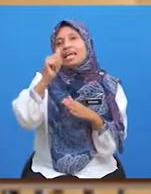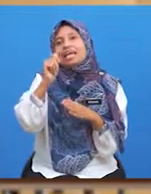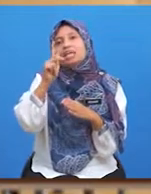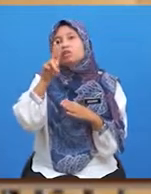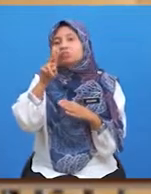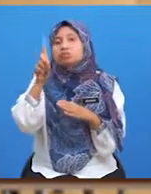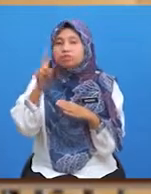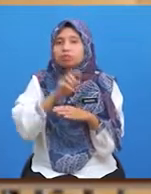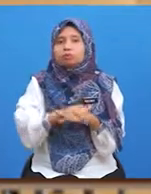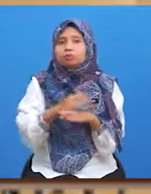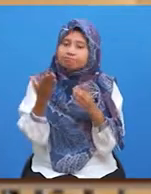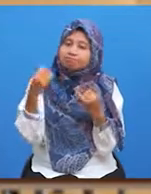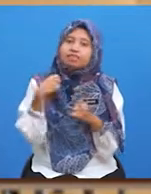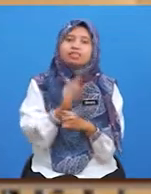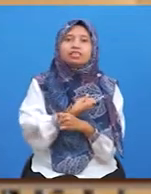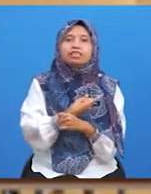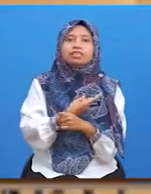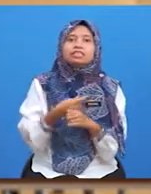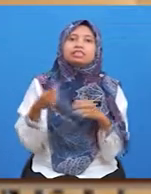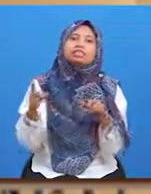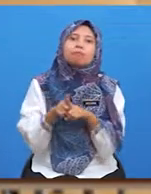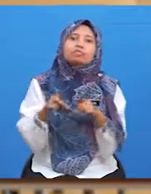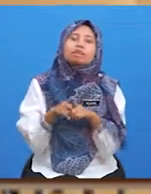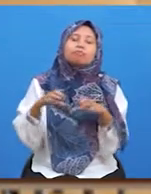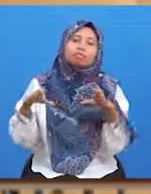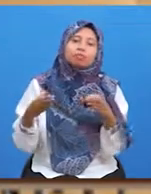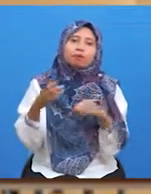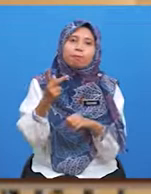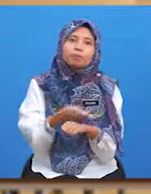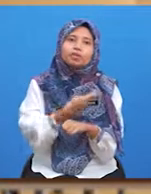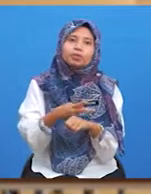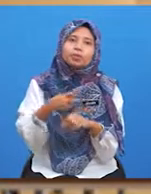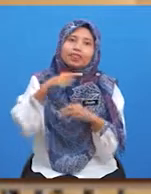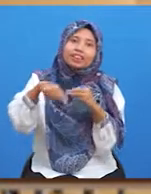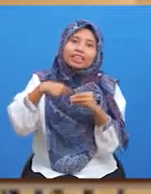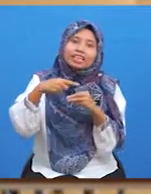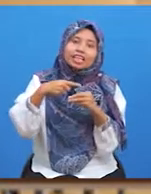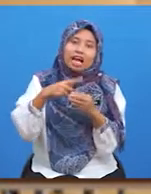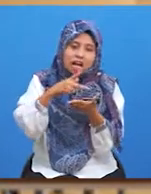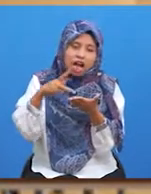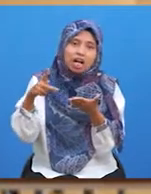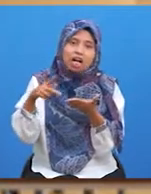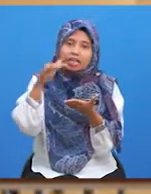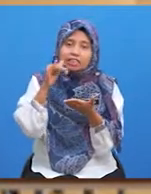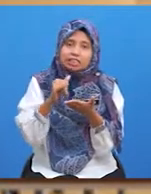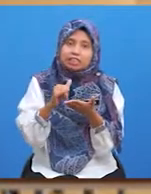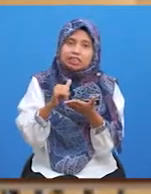PAK 21. Mari sama-sama kita cuba cipta pantun mengenai tema karangan